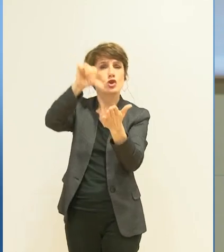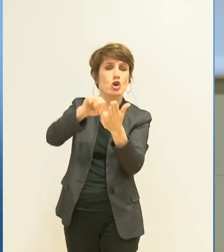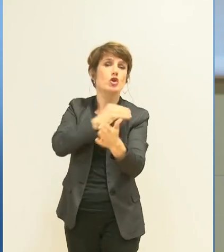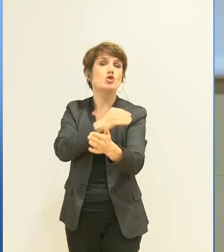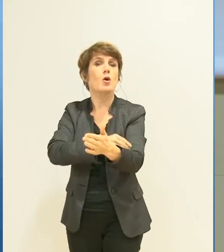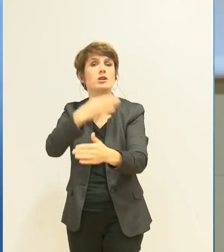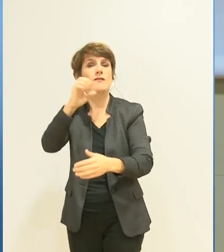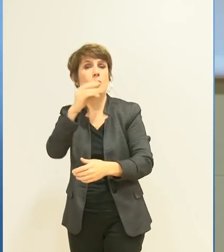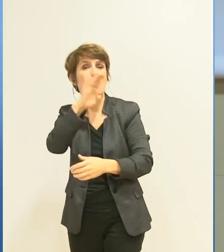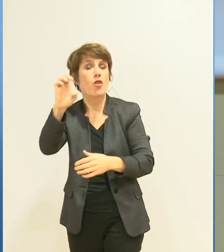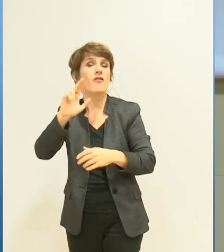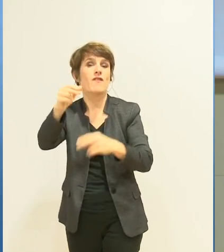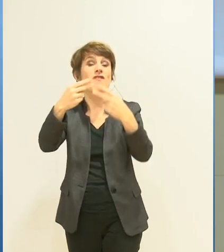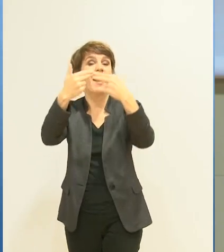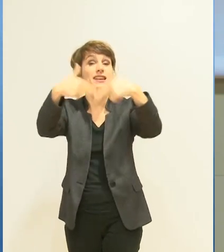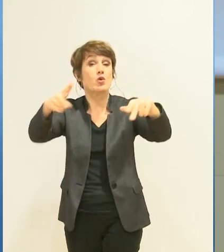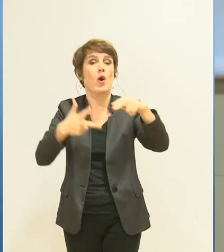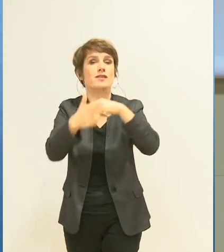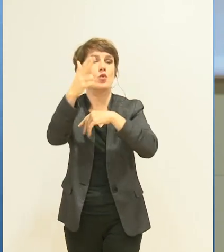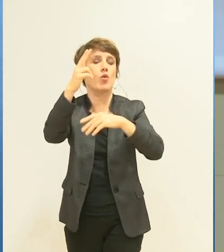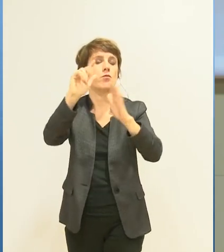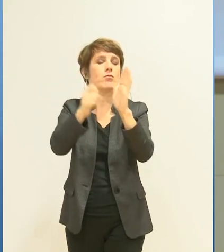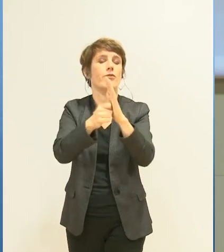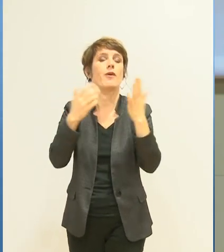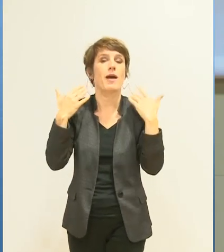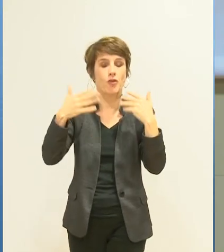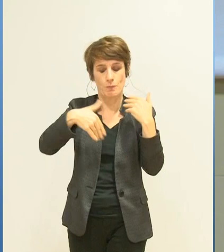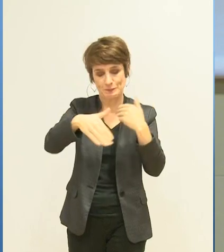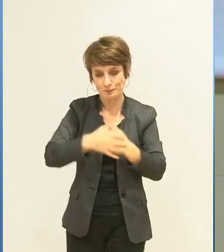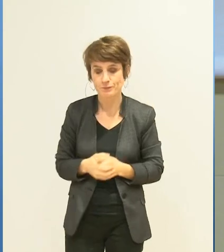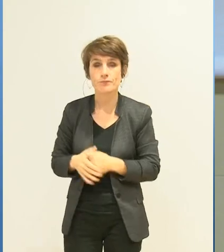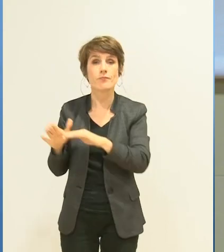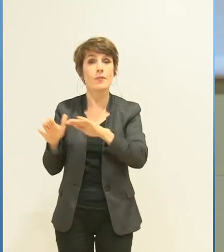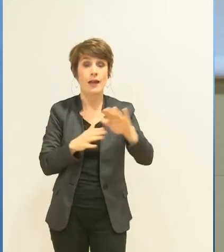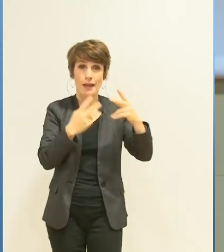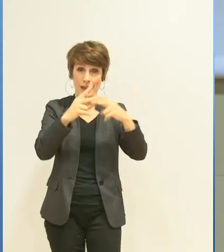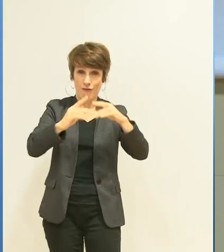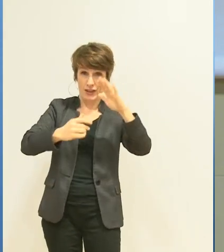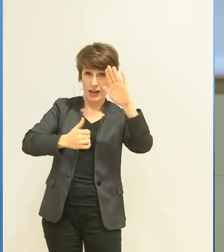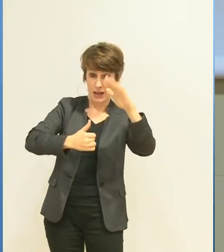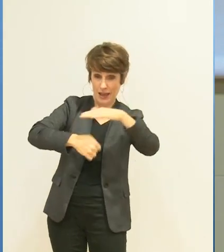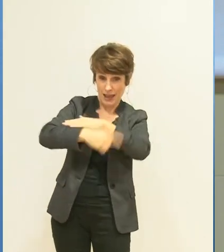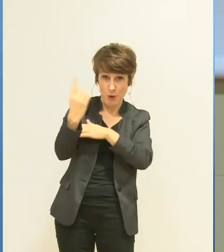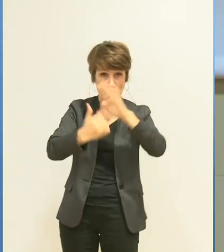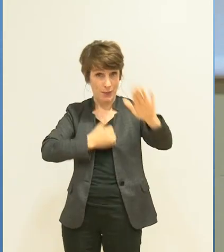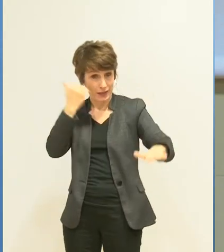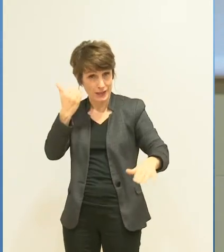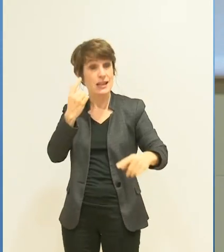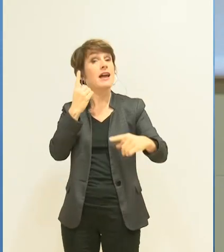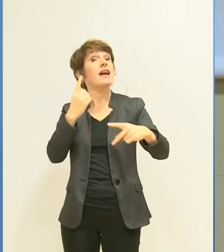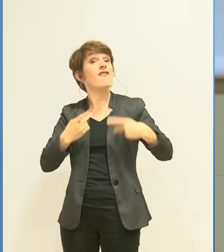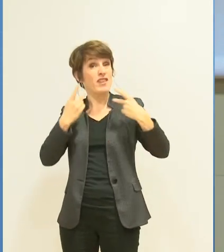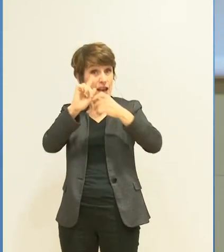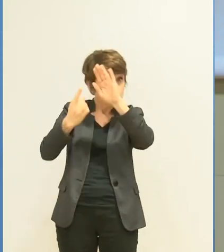inaugurerons au printemps ville émancipatrice pour réduire l'inégalité ville durable avec l'ambition